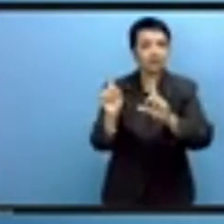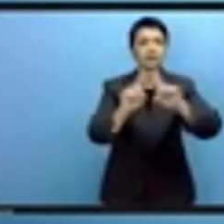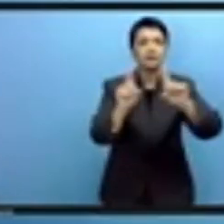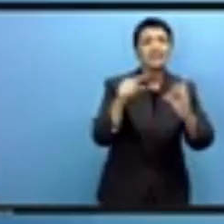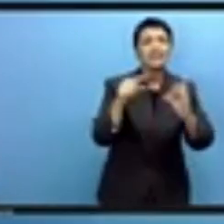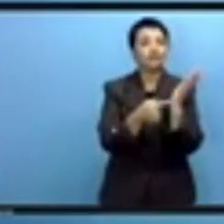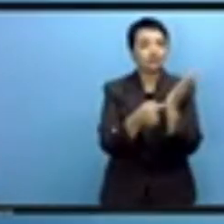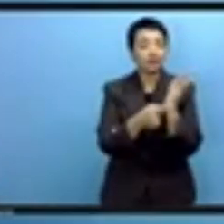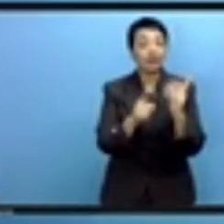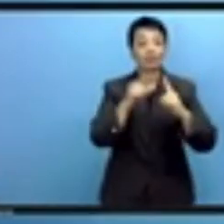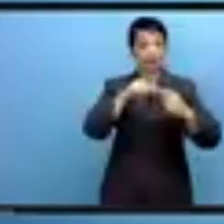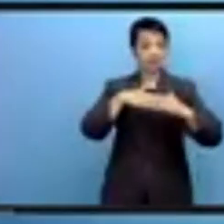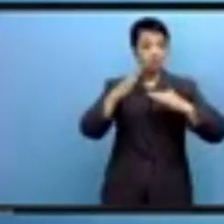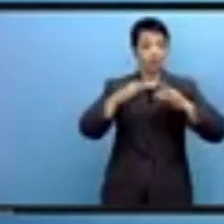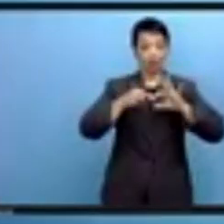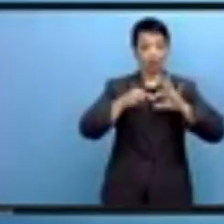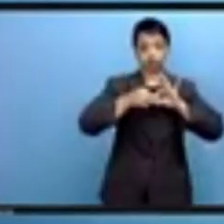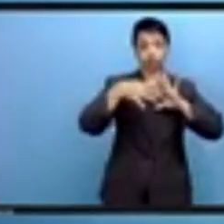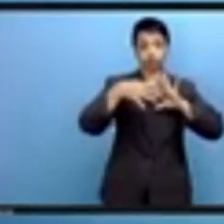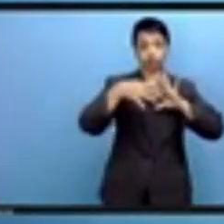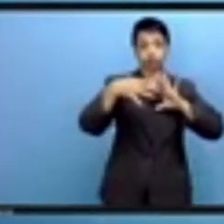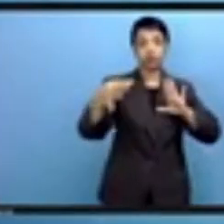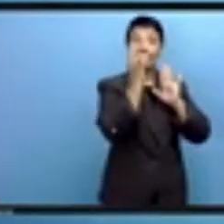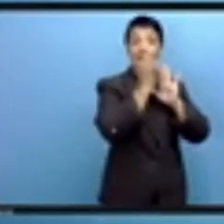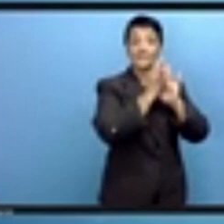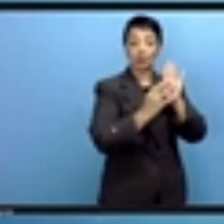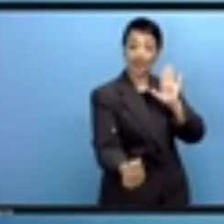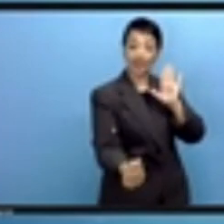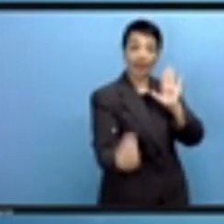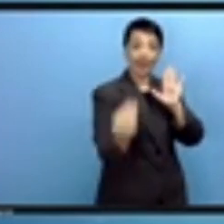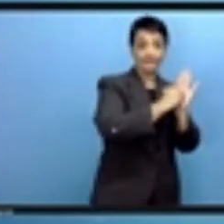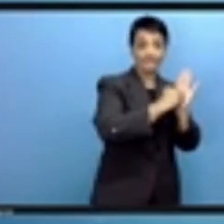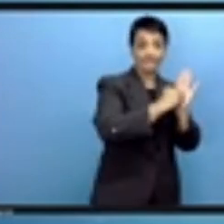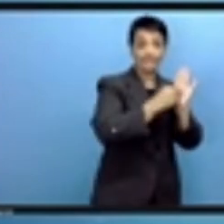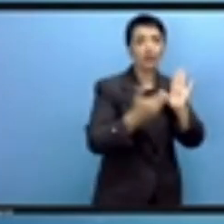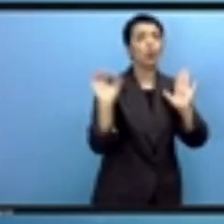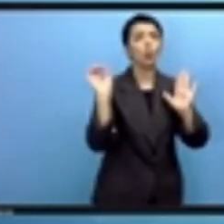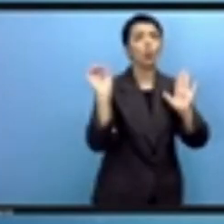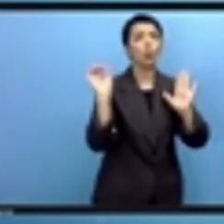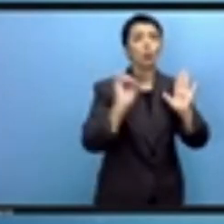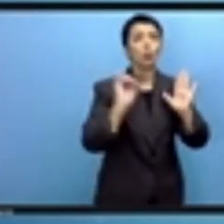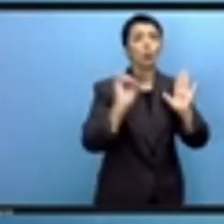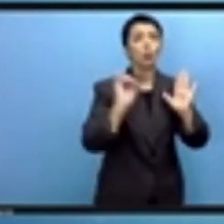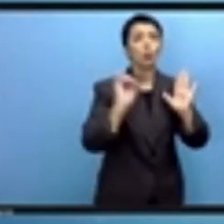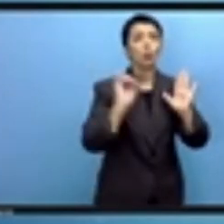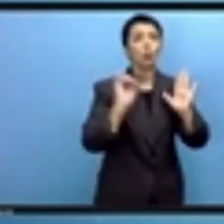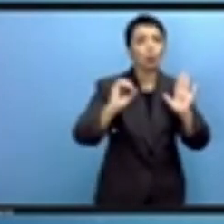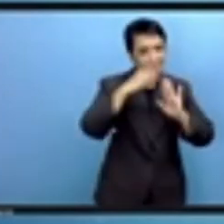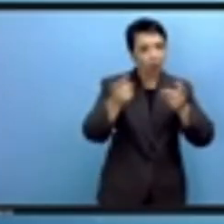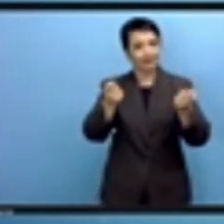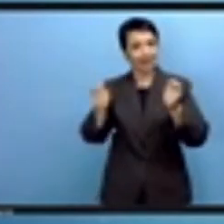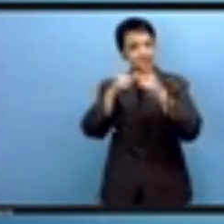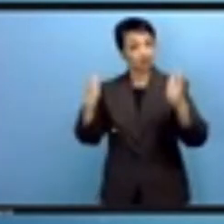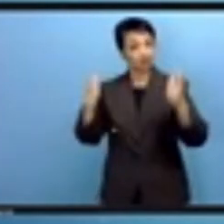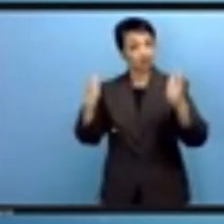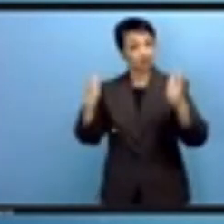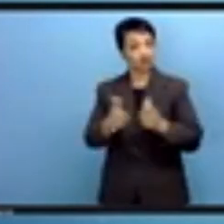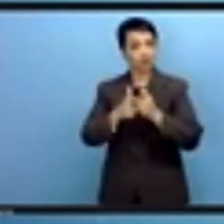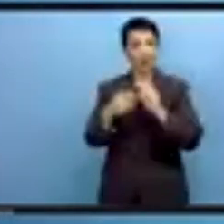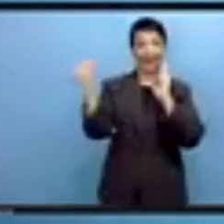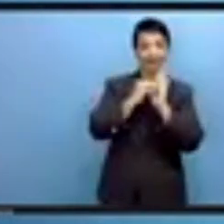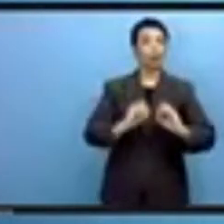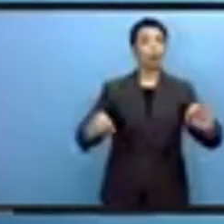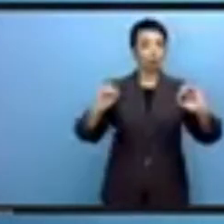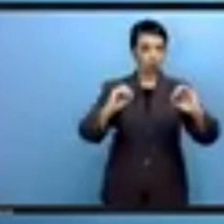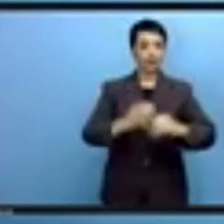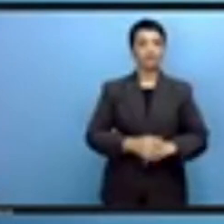些它是基于数据，但是超出了我们当前的治理和政策框架。这个